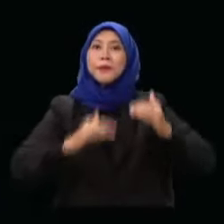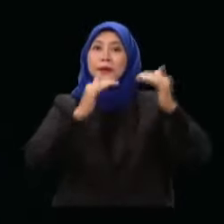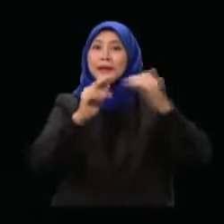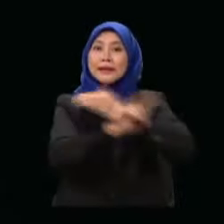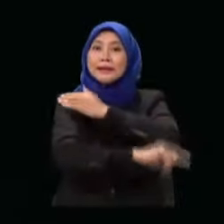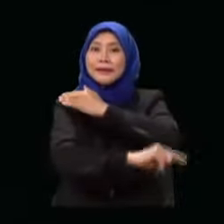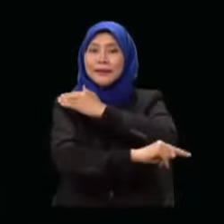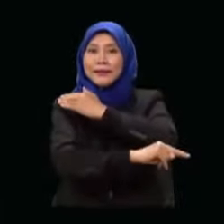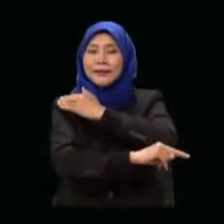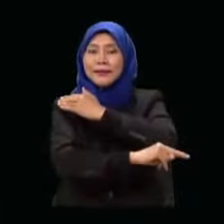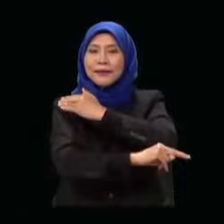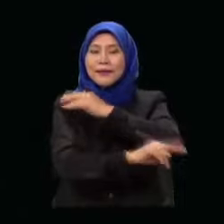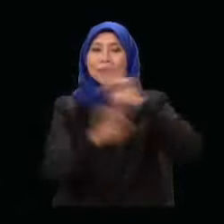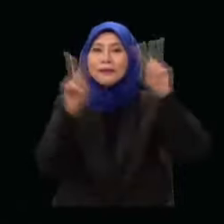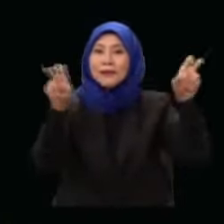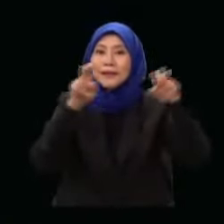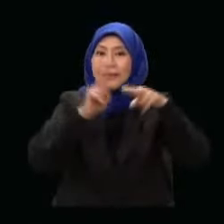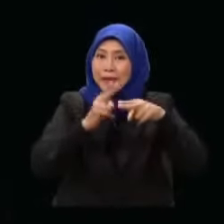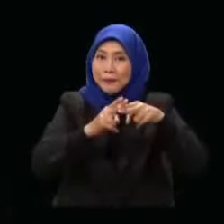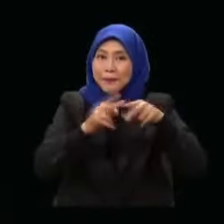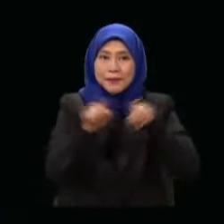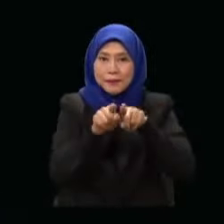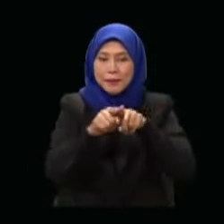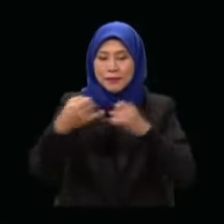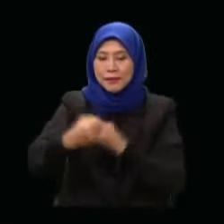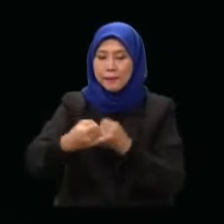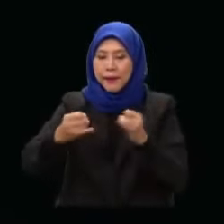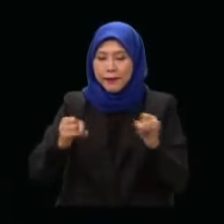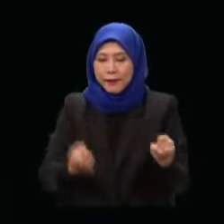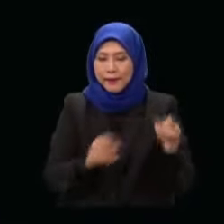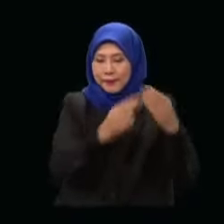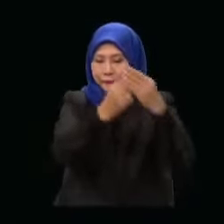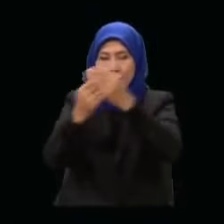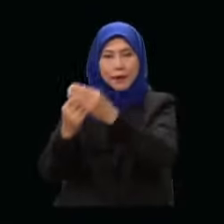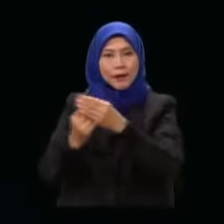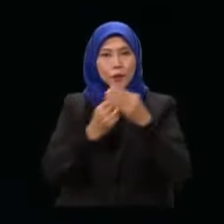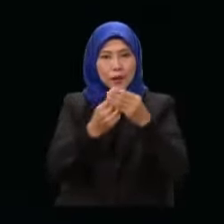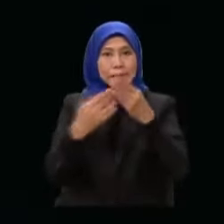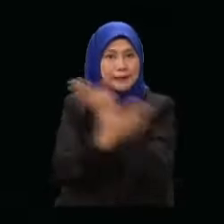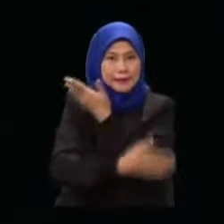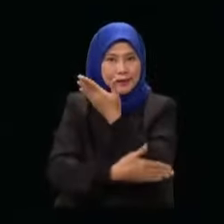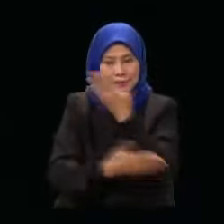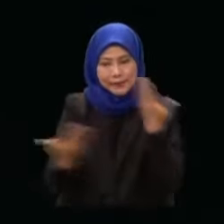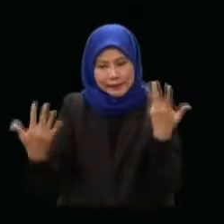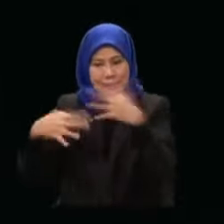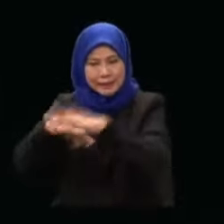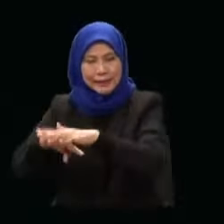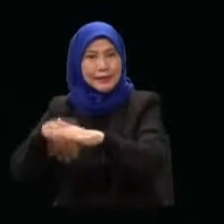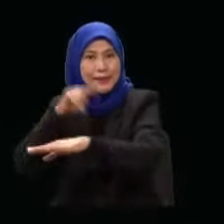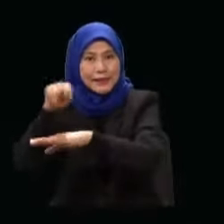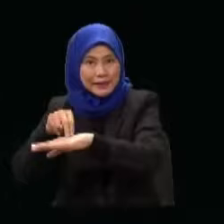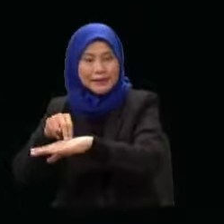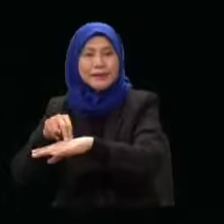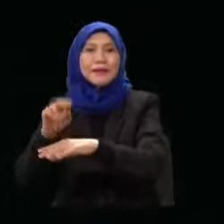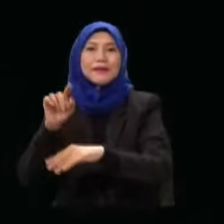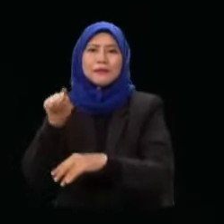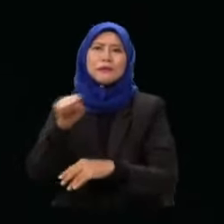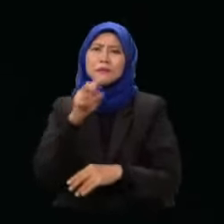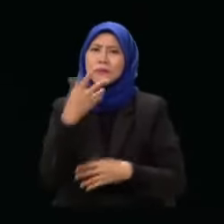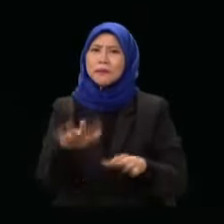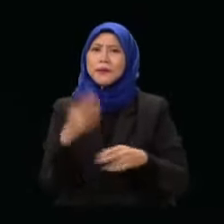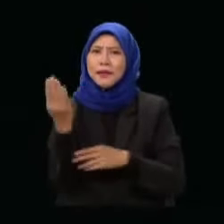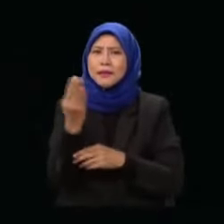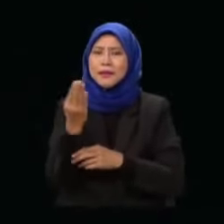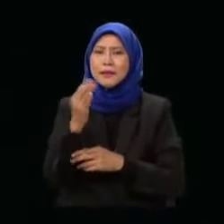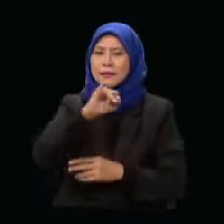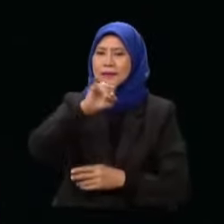di peringkat Negeri panggilannya namun sambel jabatan perpaduan negara dan integrasi nasional menawa Pondok Indah biasa dengan